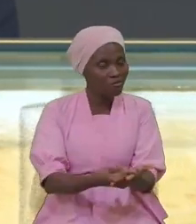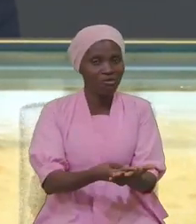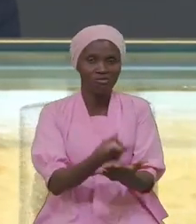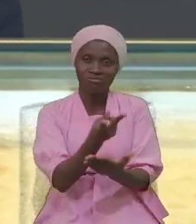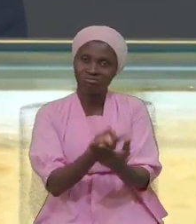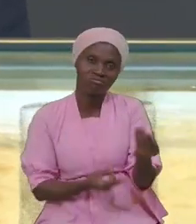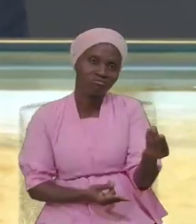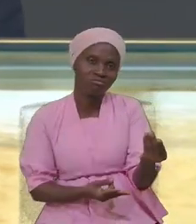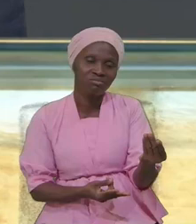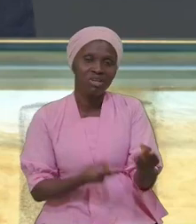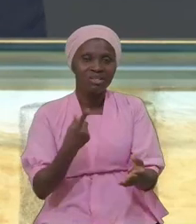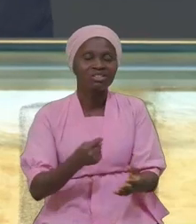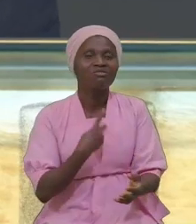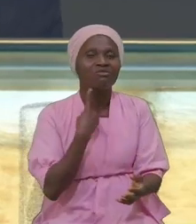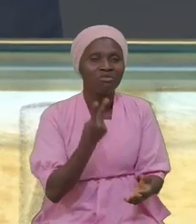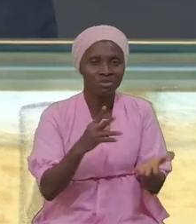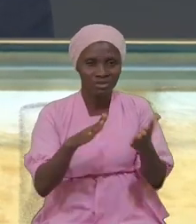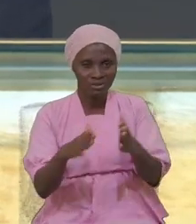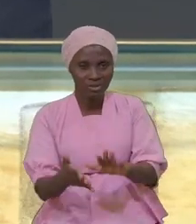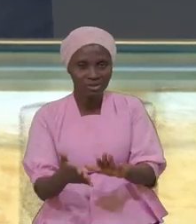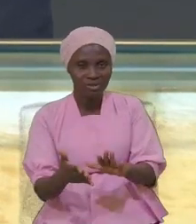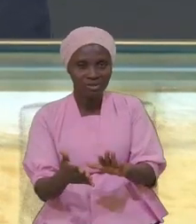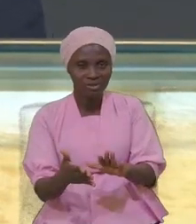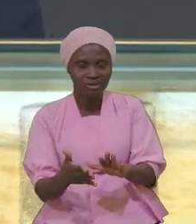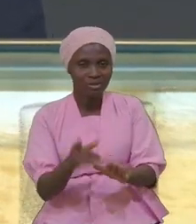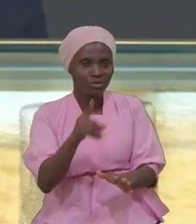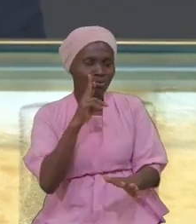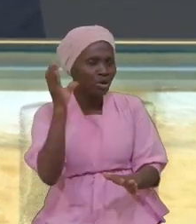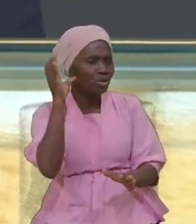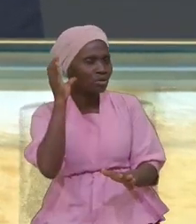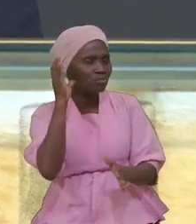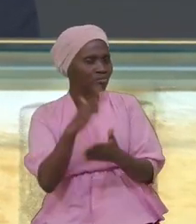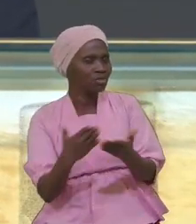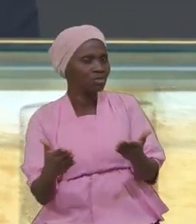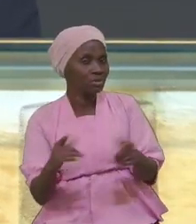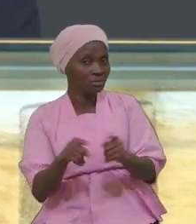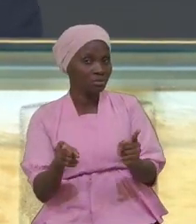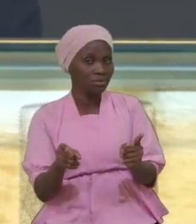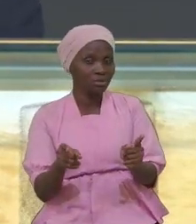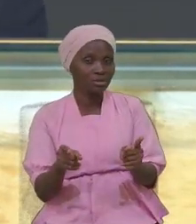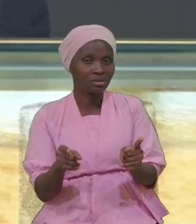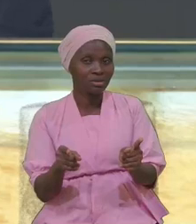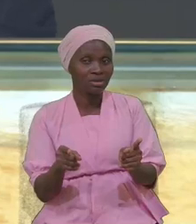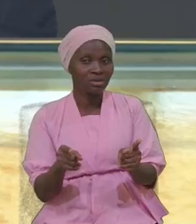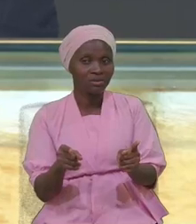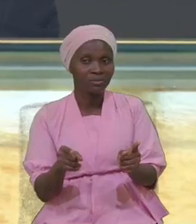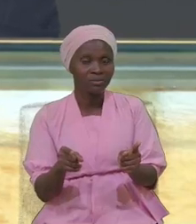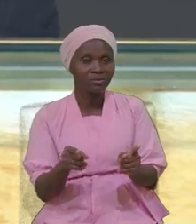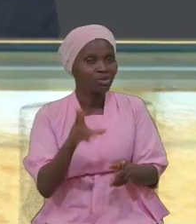La voix est morte. Tu entends quelque chose, mais il n'y a pas